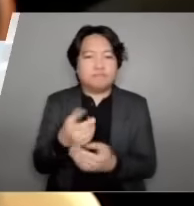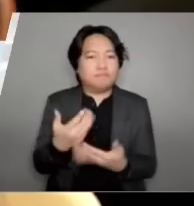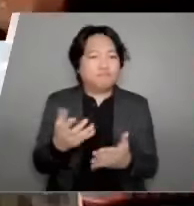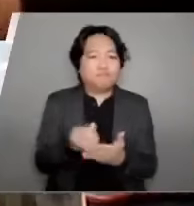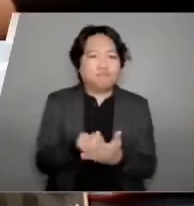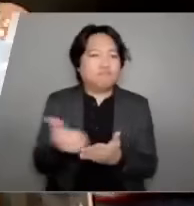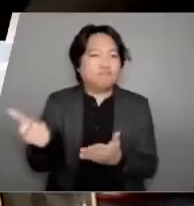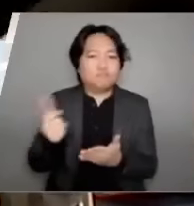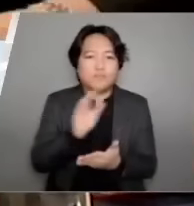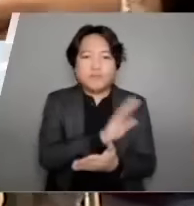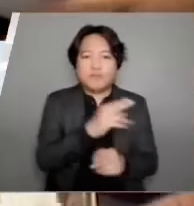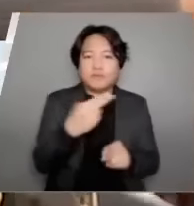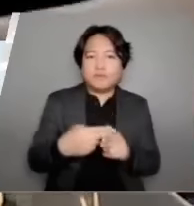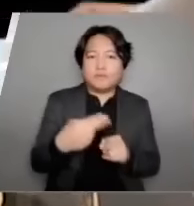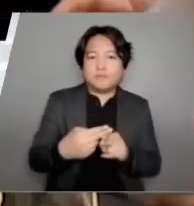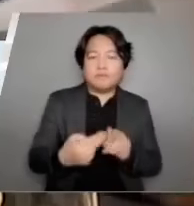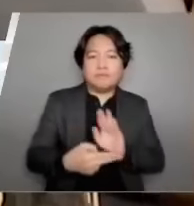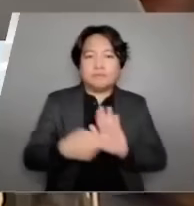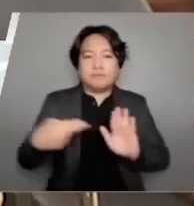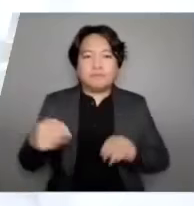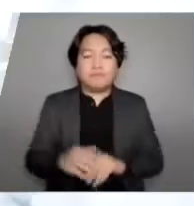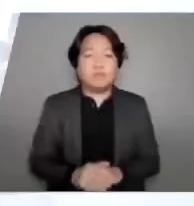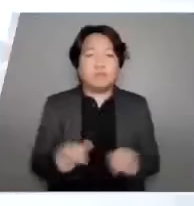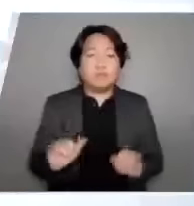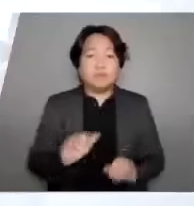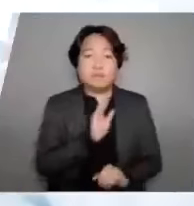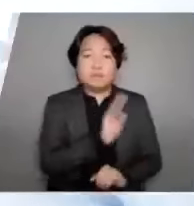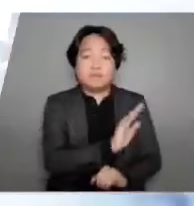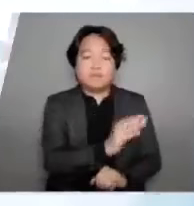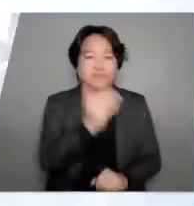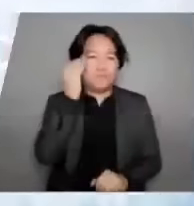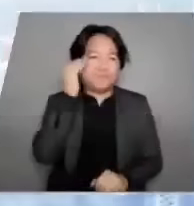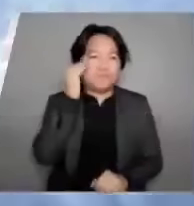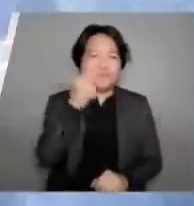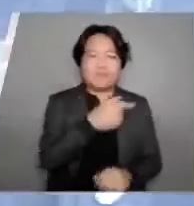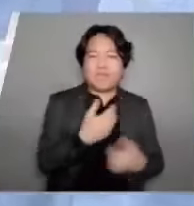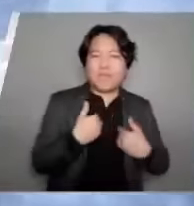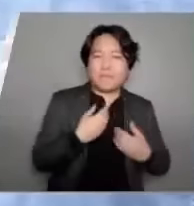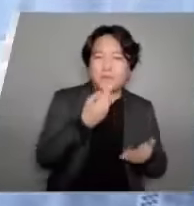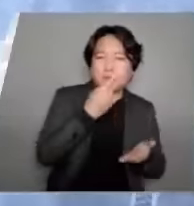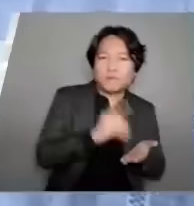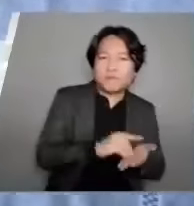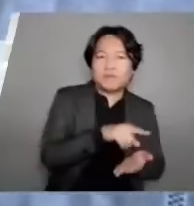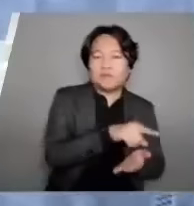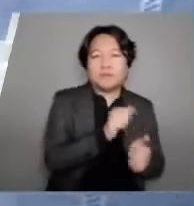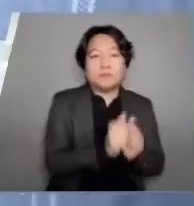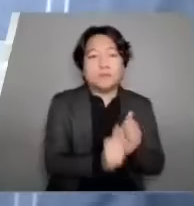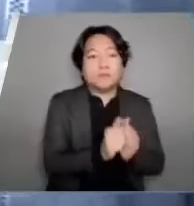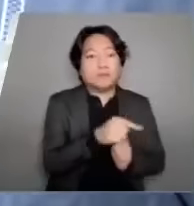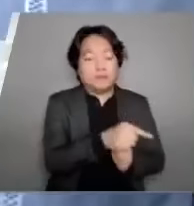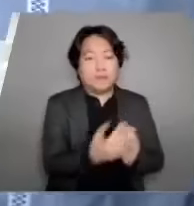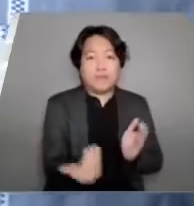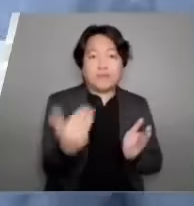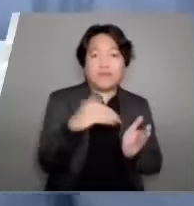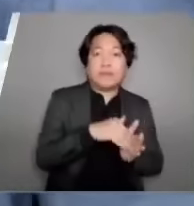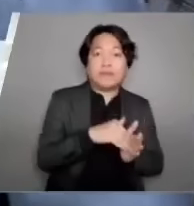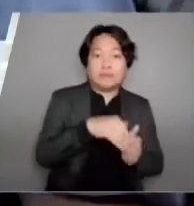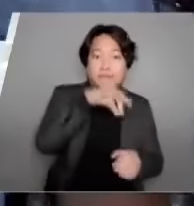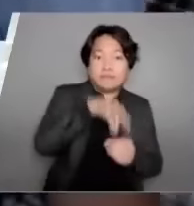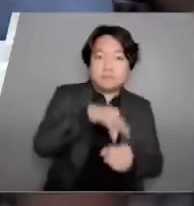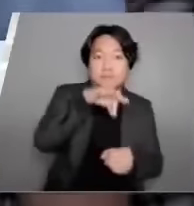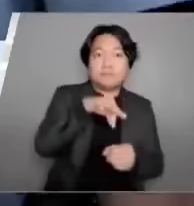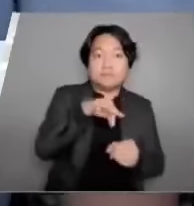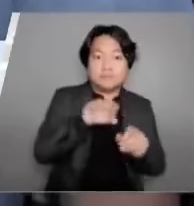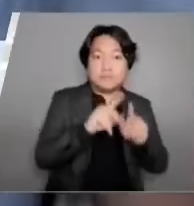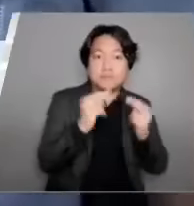ang condonation doctrine o Aguinaldo doctrine. Doktrina kung saan kapag nahalal ka muli sa pwesto, parang pinatawad